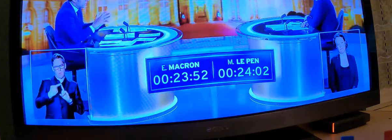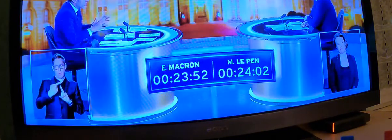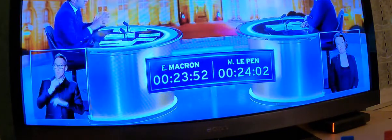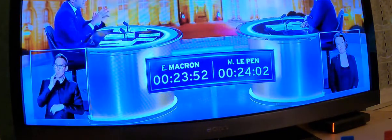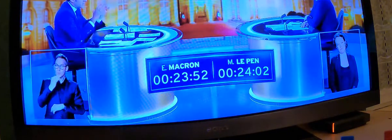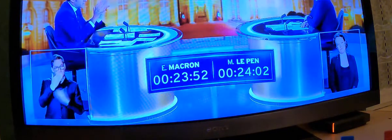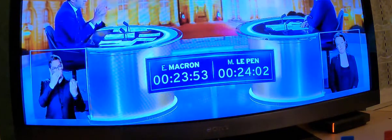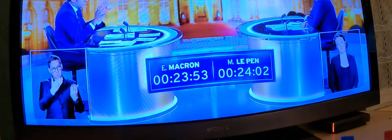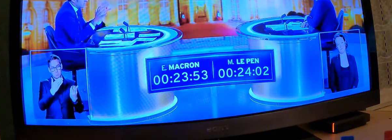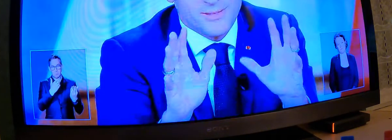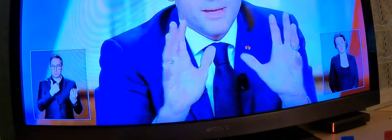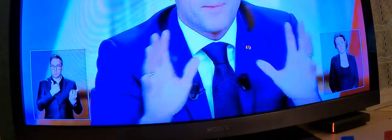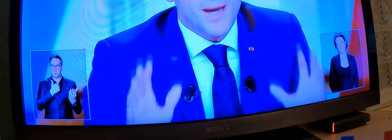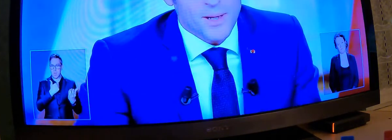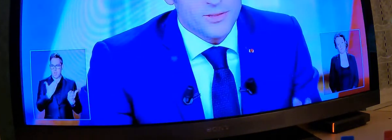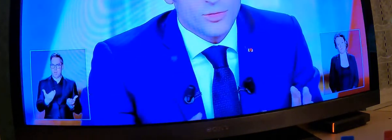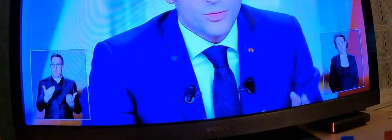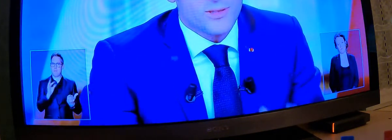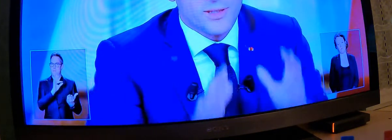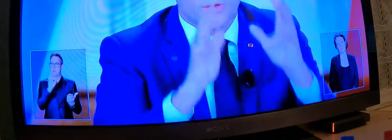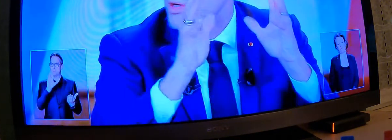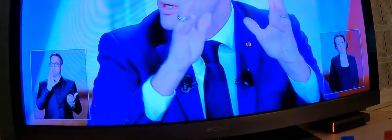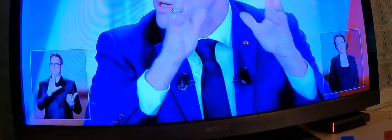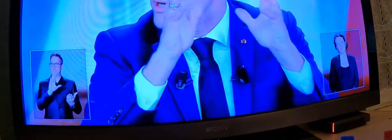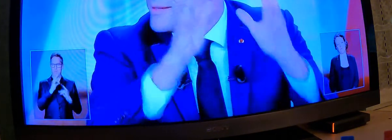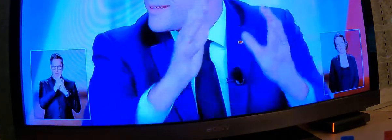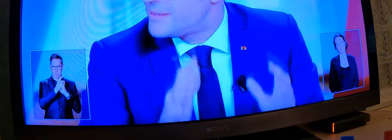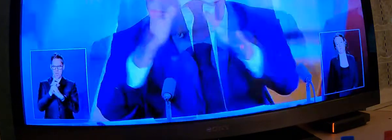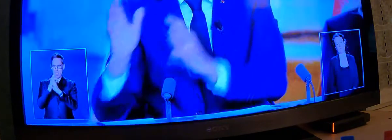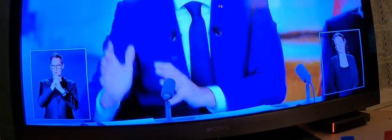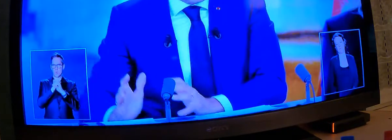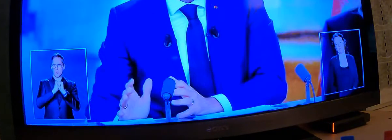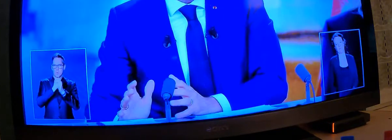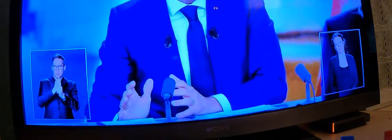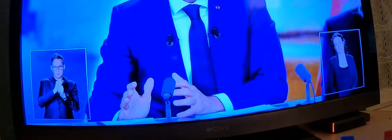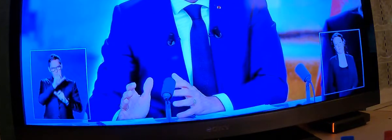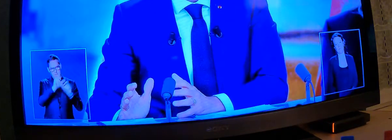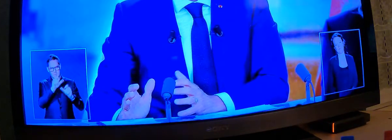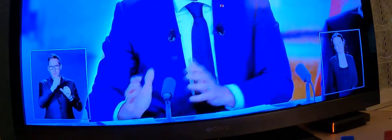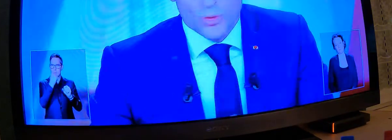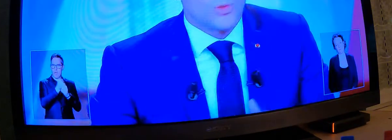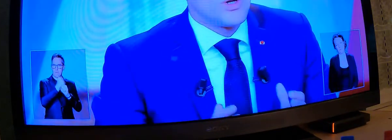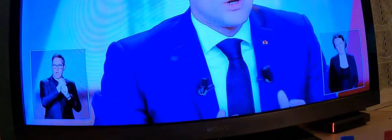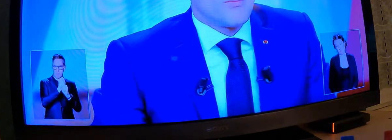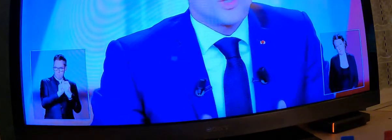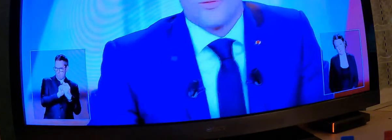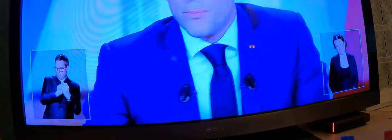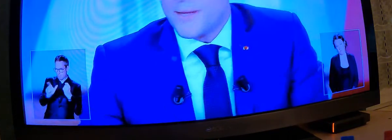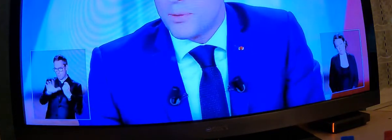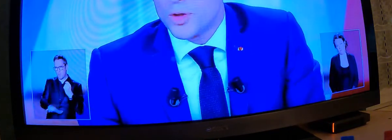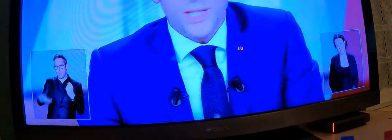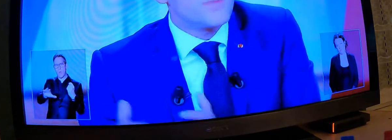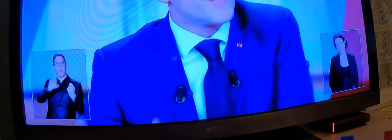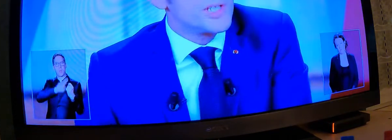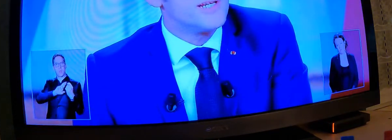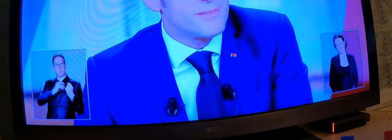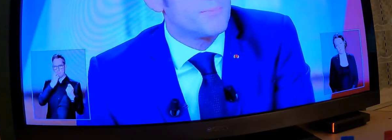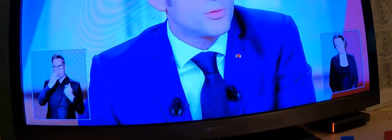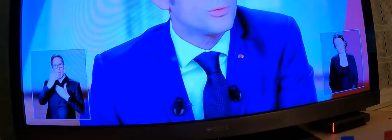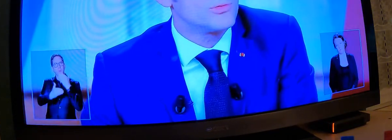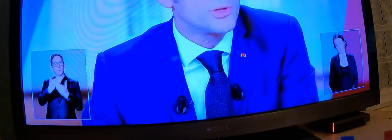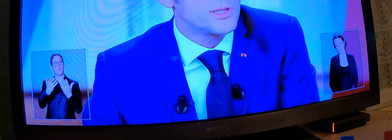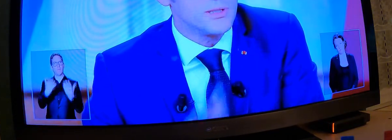propos, qui est notre système par répartition, c'est-à-dire que les actifs payent pour les retraités. Et donc, moi je ne veux pas d'un projet qui